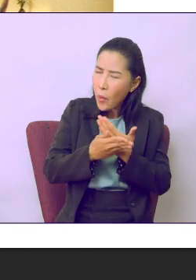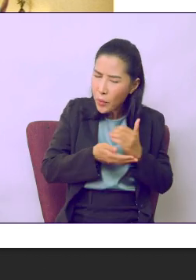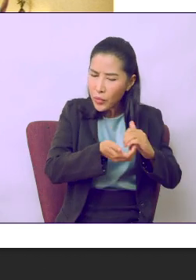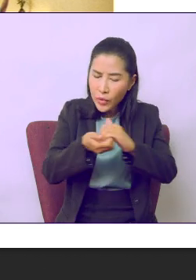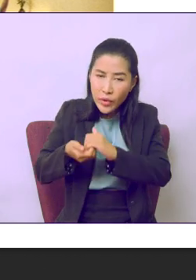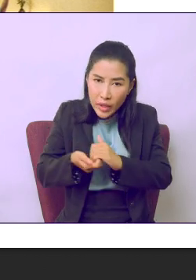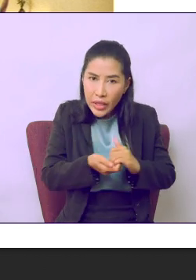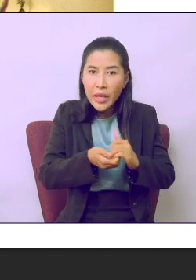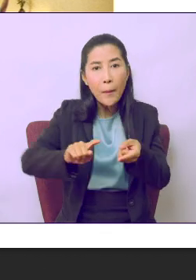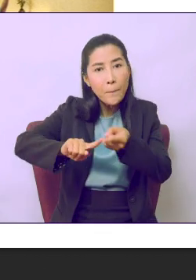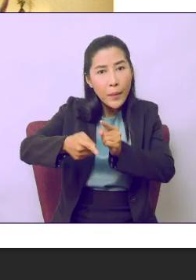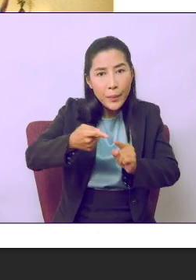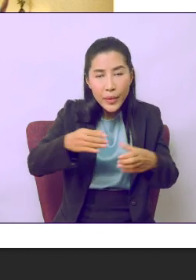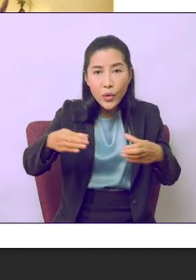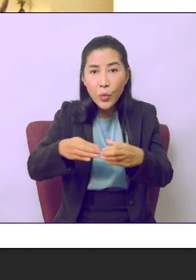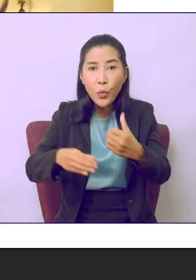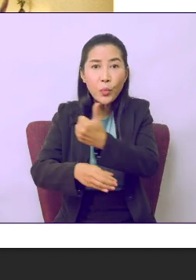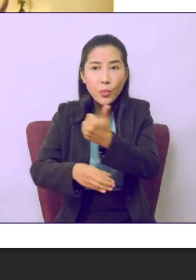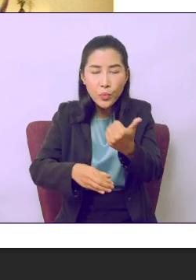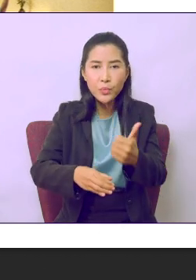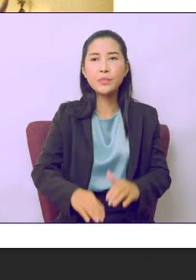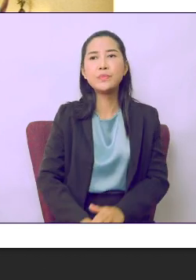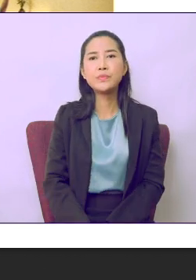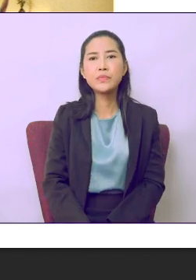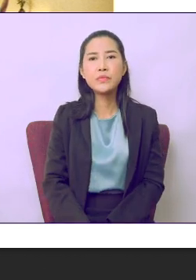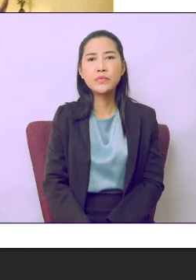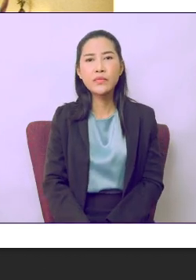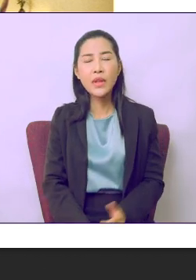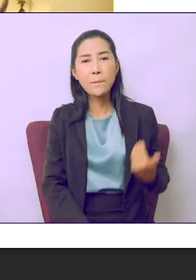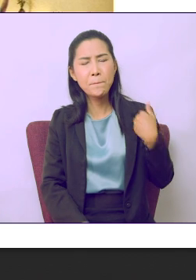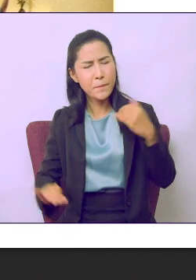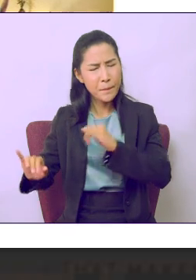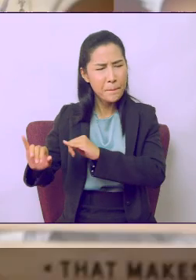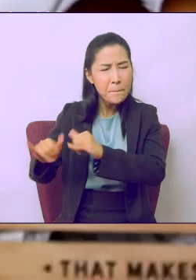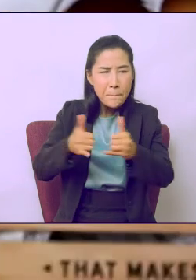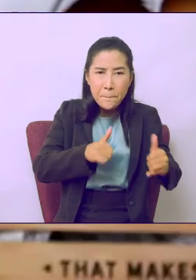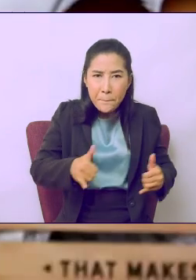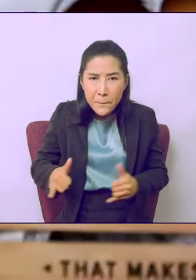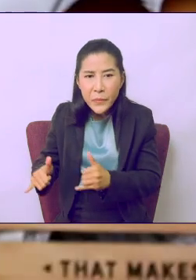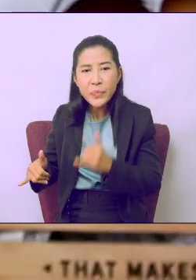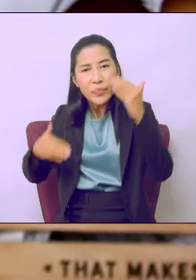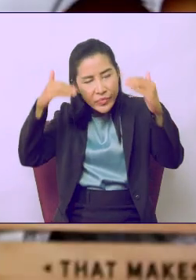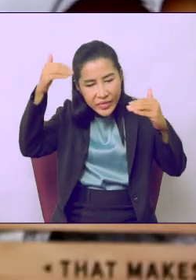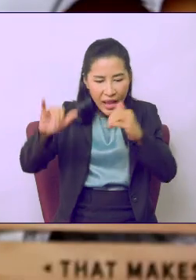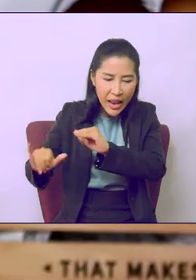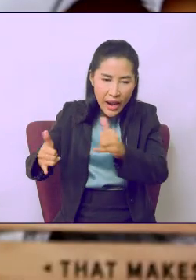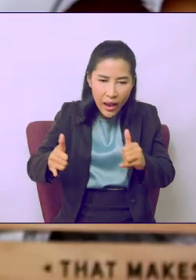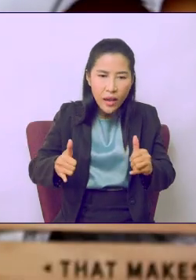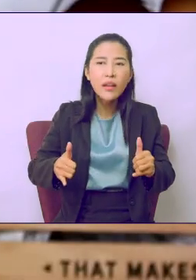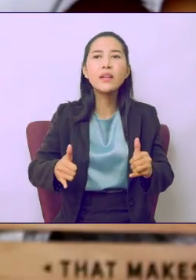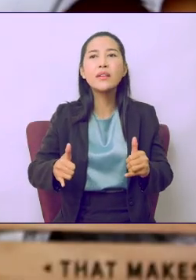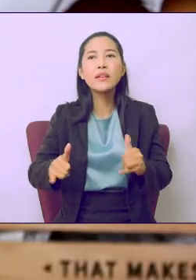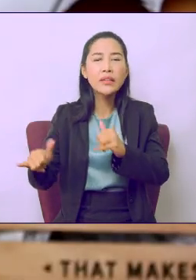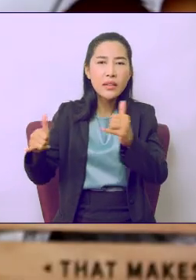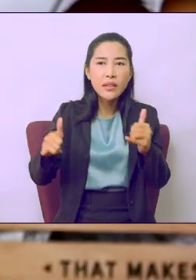ก็ผ่านการฝึกของร่างกายเนาะอย่างเช่นเนี่ยผมก็จะมีเกมเนี่ยครับให้เา้า Sensorเนาะให้สมมุติทำสมาธิ